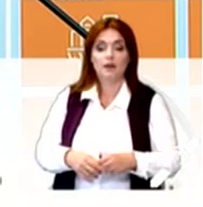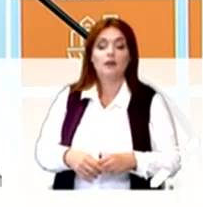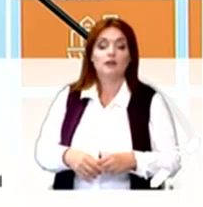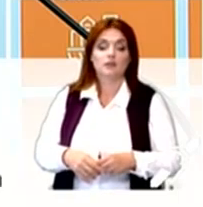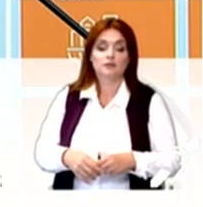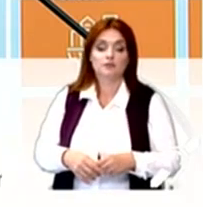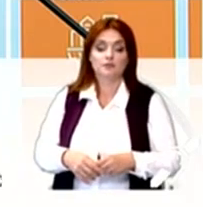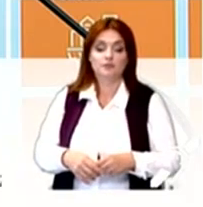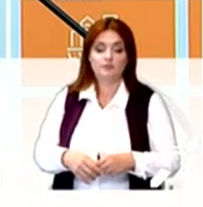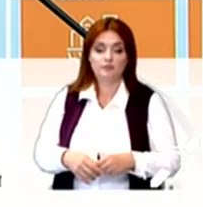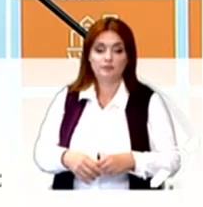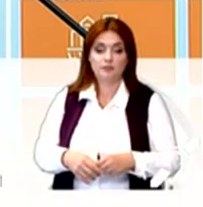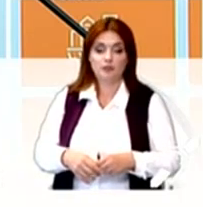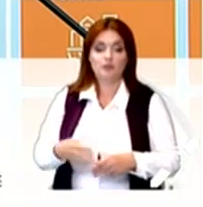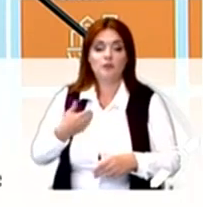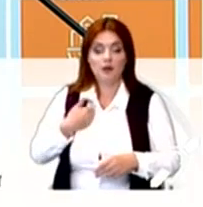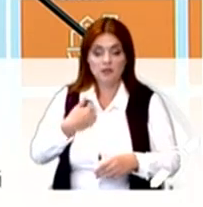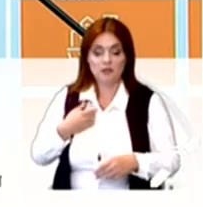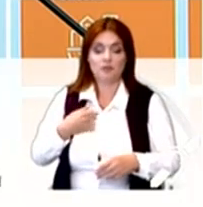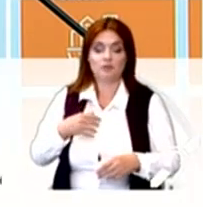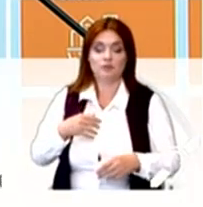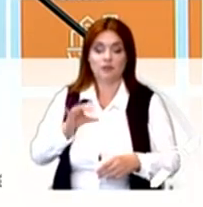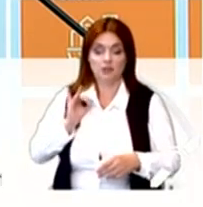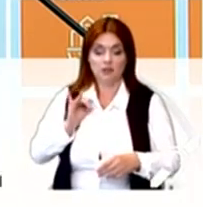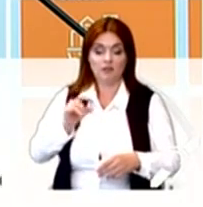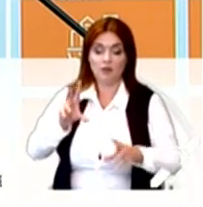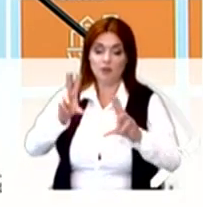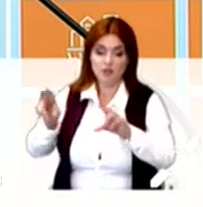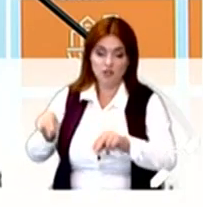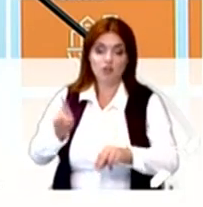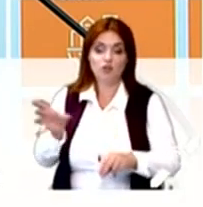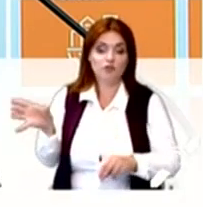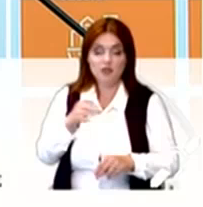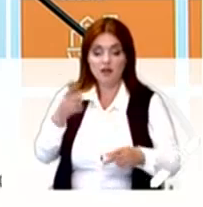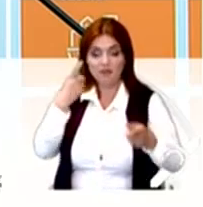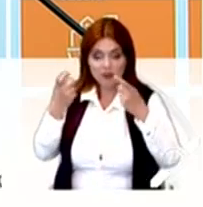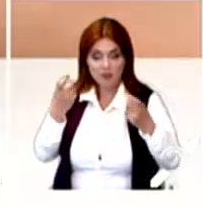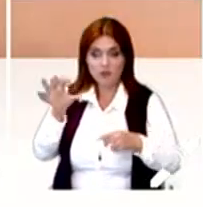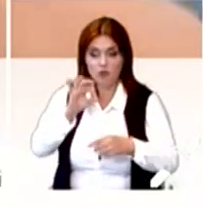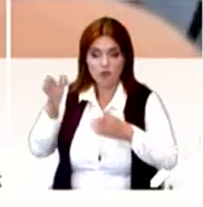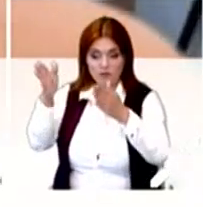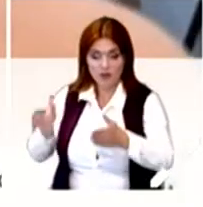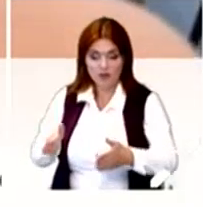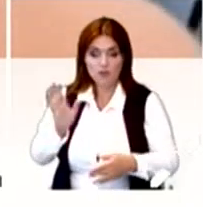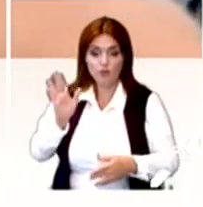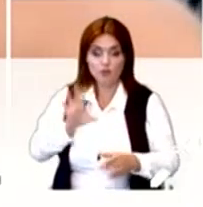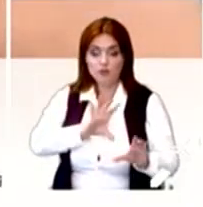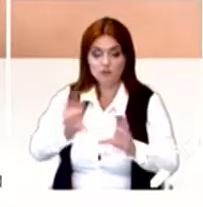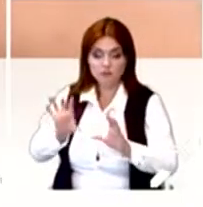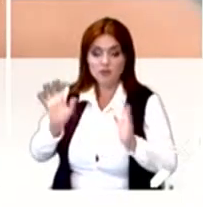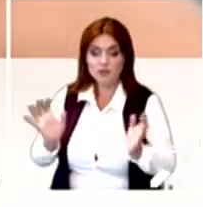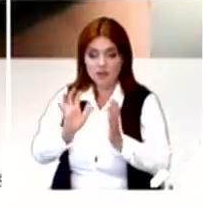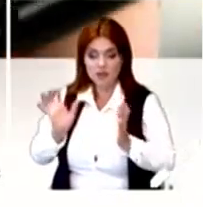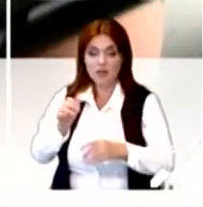și inclusiv. Ne vom asigura că datele personale sunt protejate și vom crește nivelul de securitate cibernetică. În prezent sunt